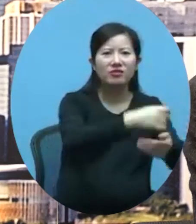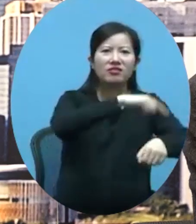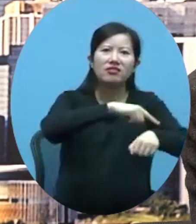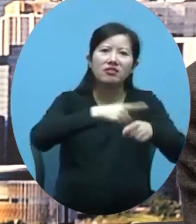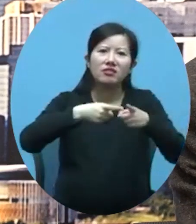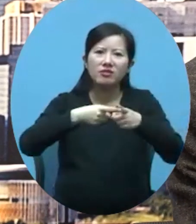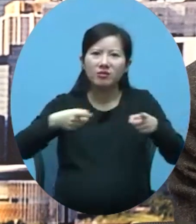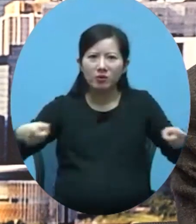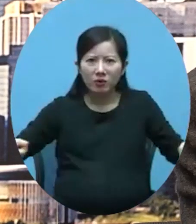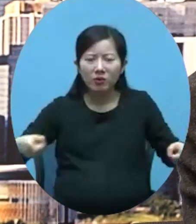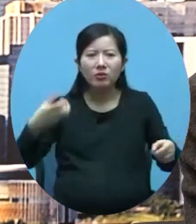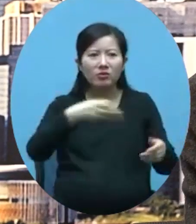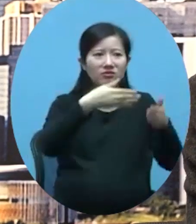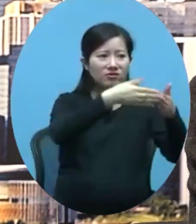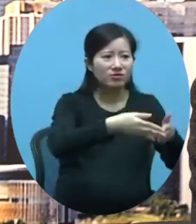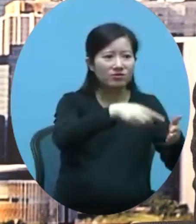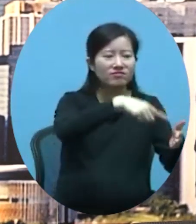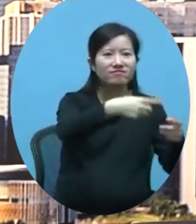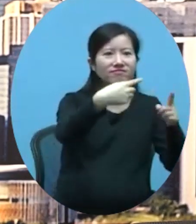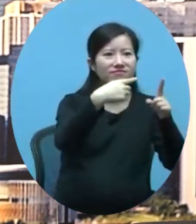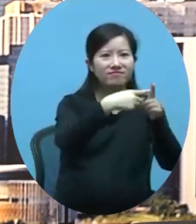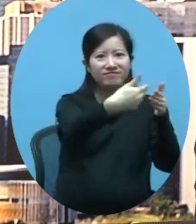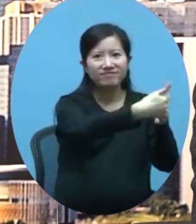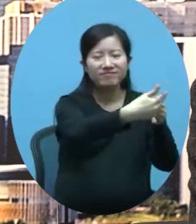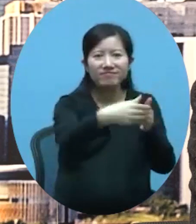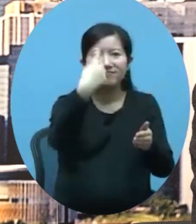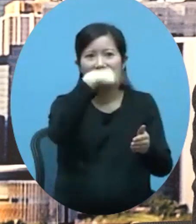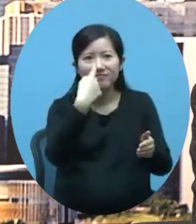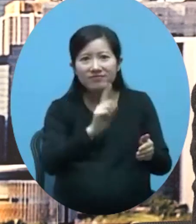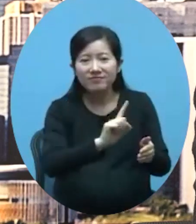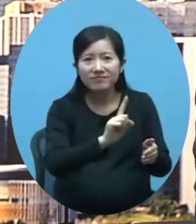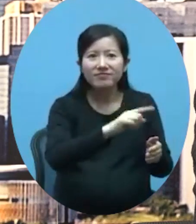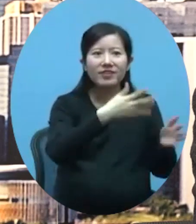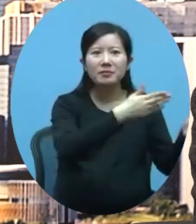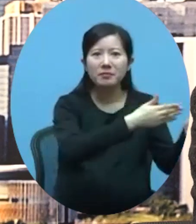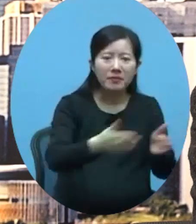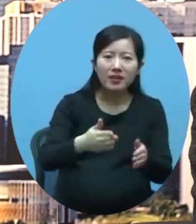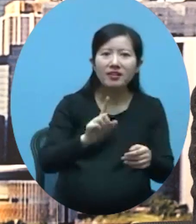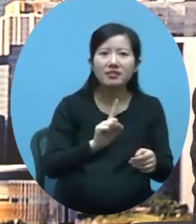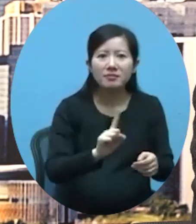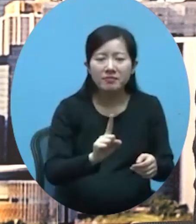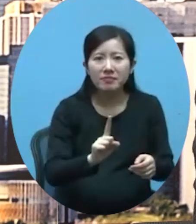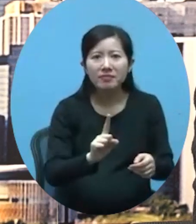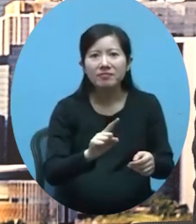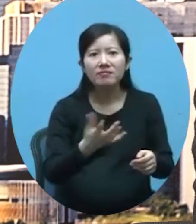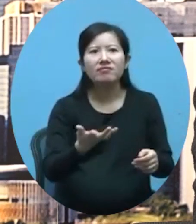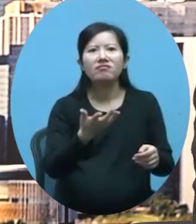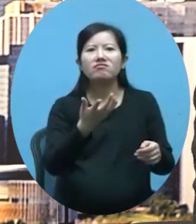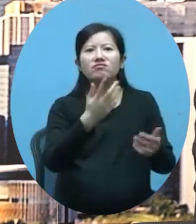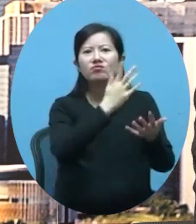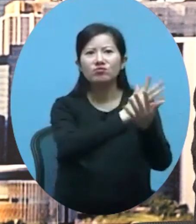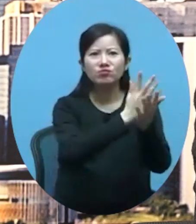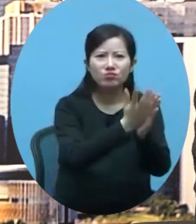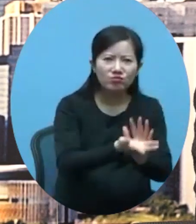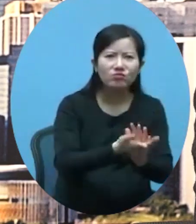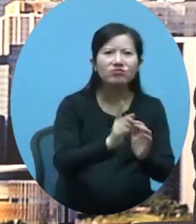太清楚他在船上所有当局安排的所谓的流程或者